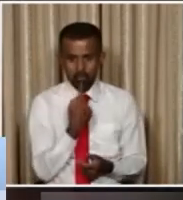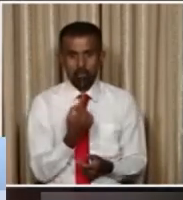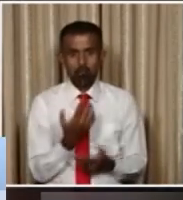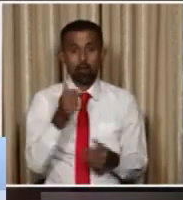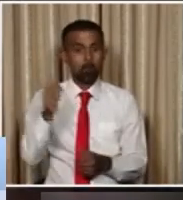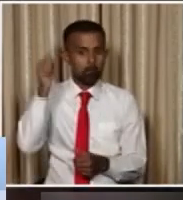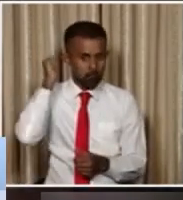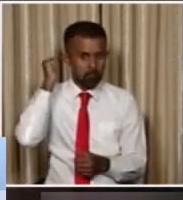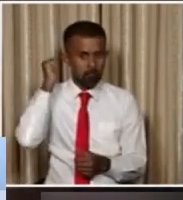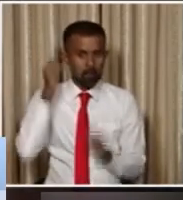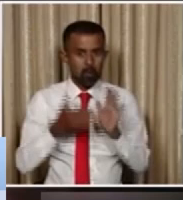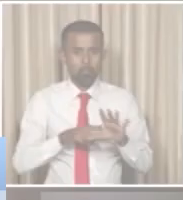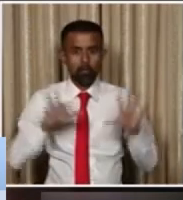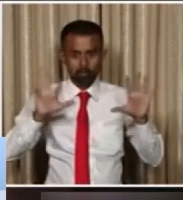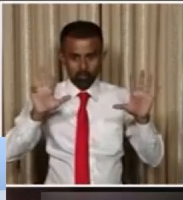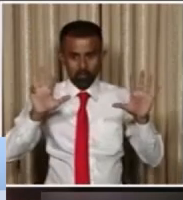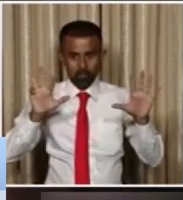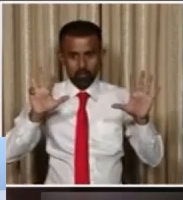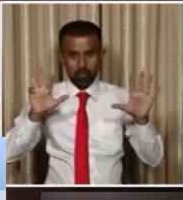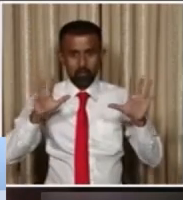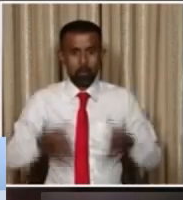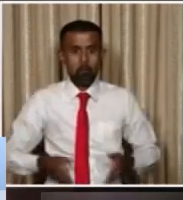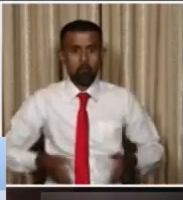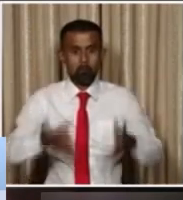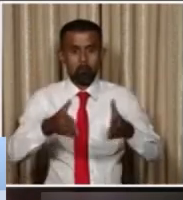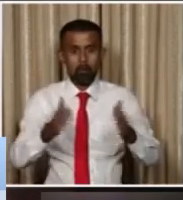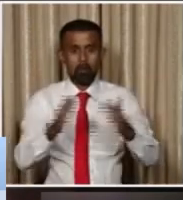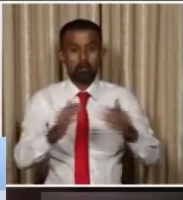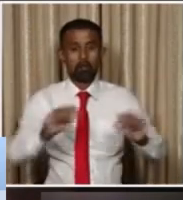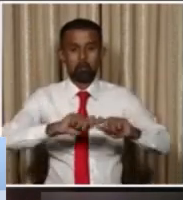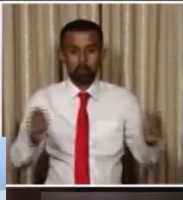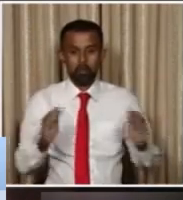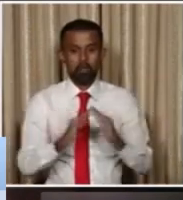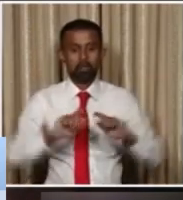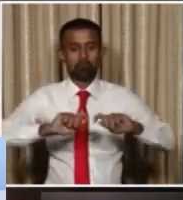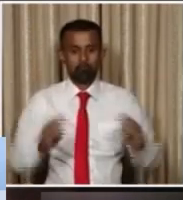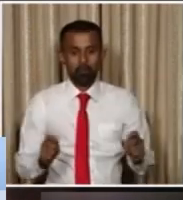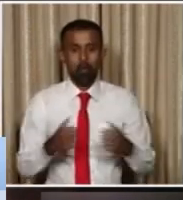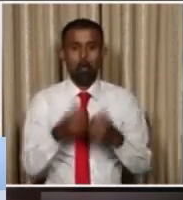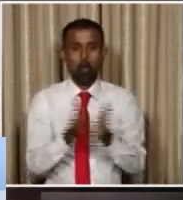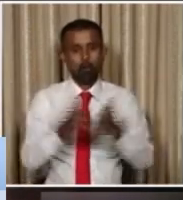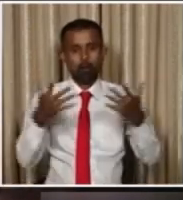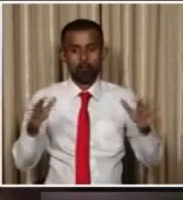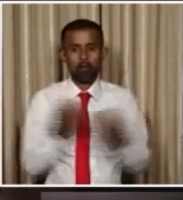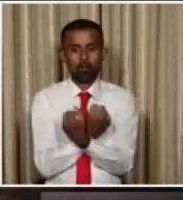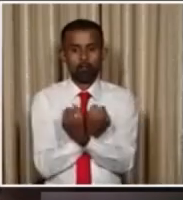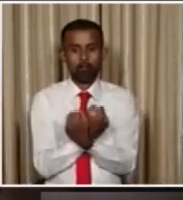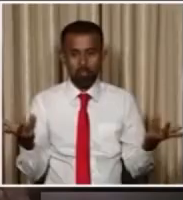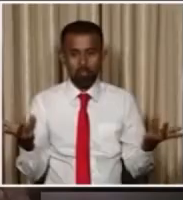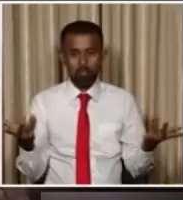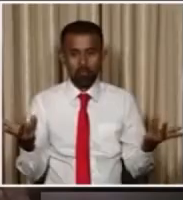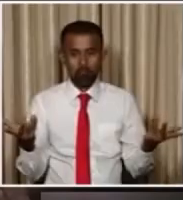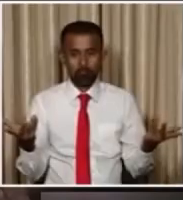කිව්වට පසුගිය මැයි 9 වෙනිදා පාරවල් දිගේ ඇවිල්ලා ගේට්ටු කඩලා ගෙවල් කඩලා ඒ සියල්ලම කරා. පොලිසිය විමර්ශනයක් නැහැ